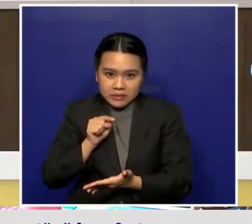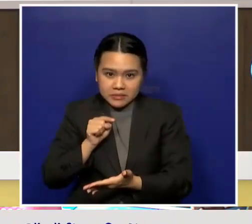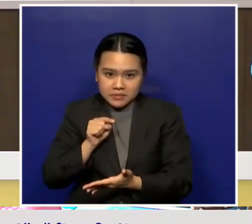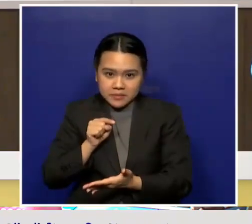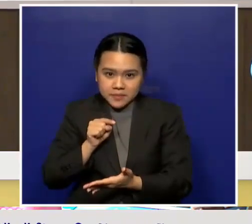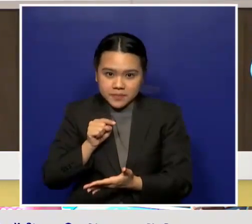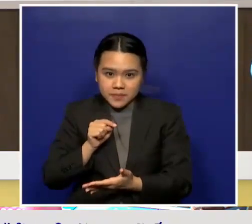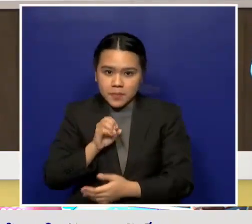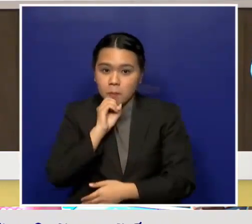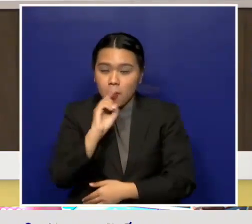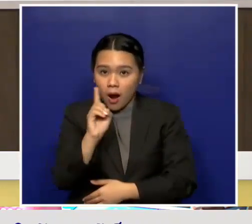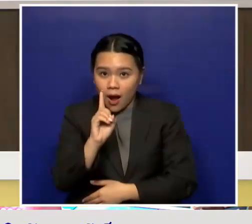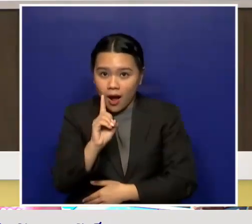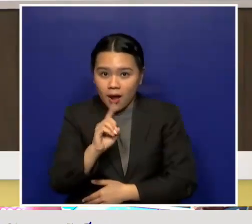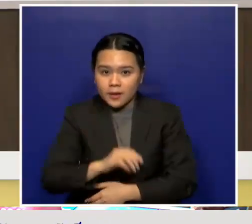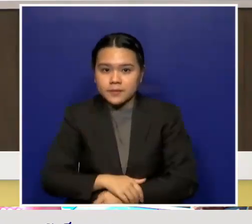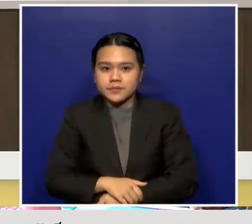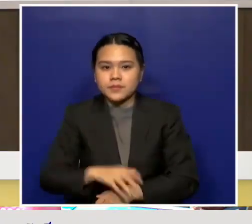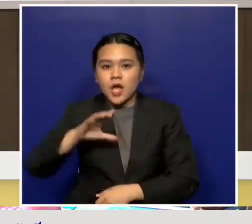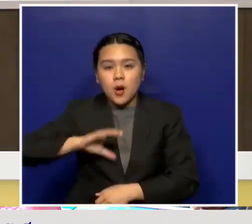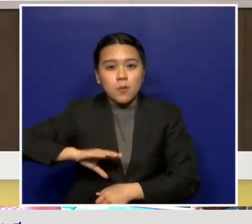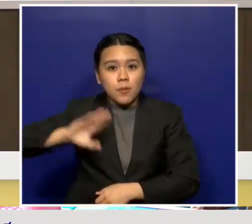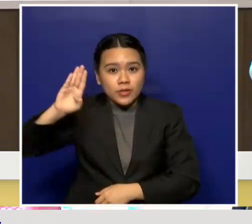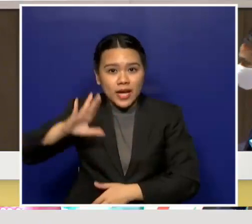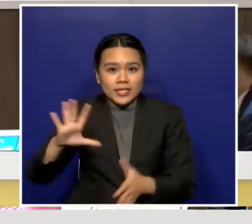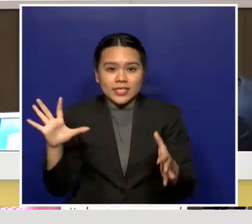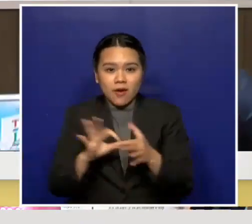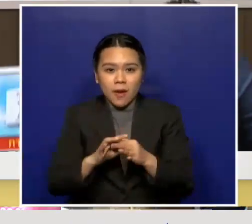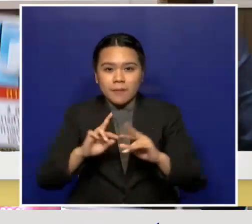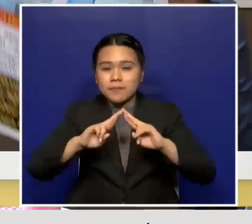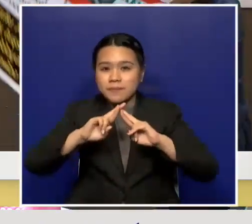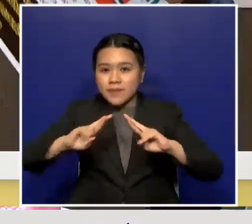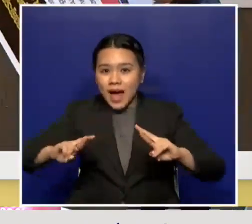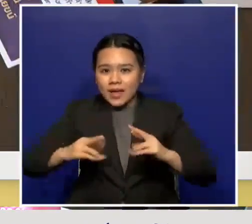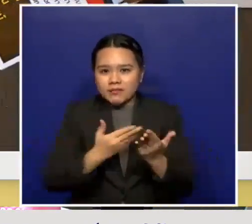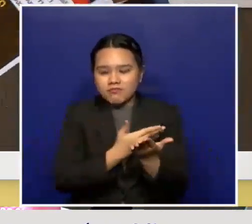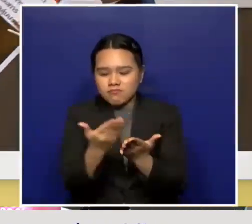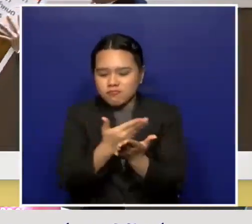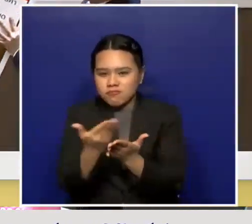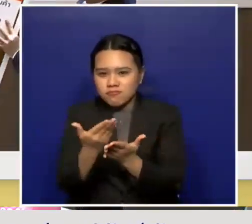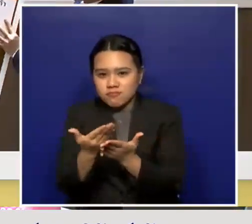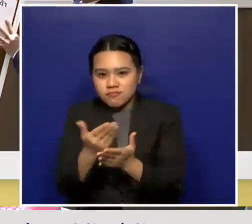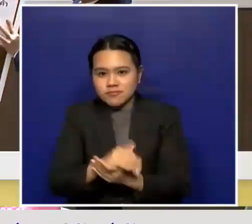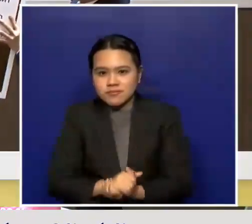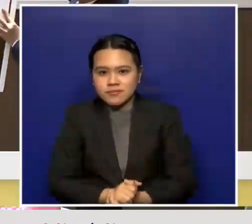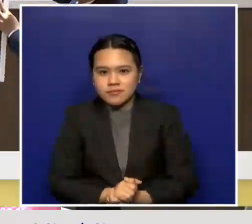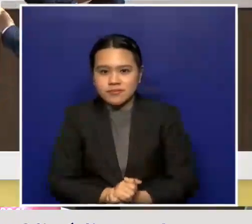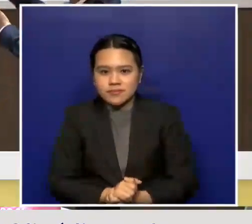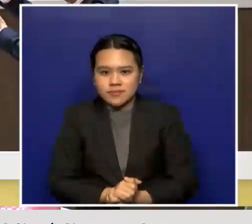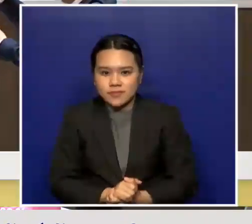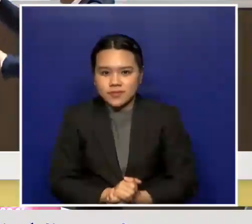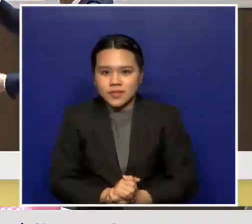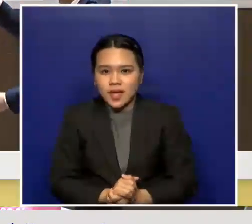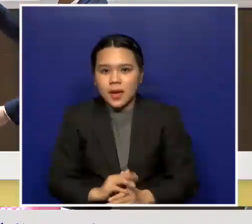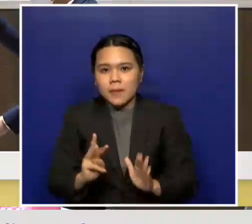ไปเทคโอเวอร์บริษัทที่เกี่ยวกับสะดวกซื้อเอาขึ้นเลยนี่นะฮะมีแมคโคร